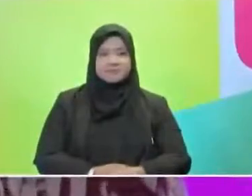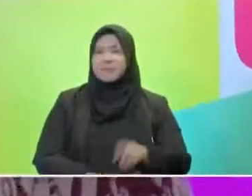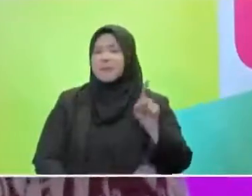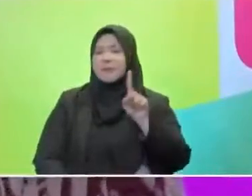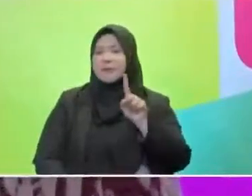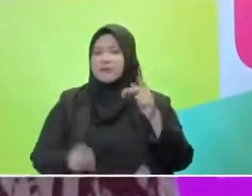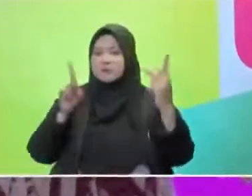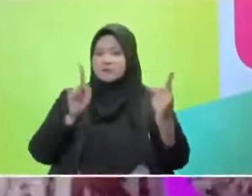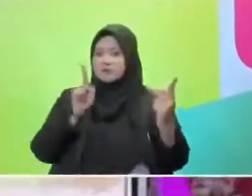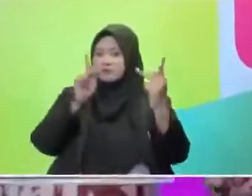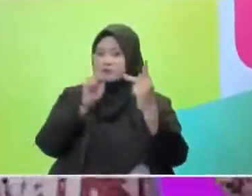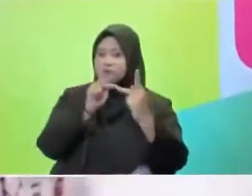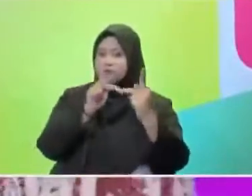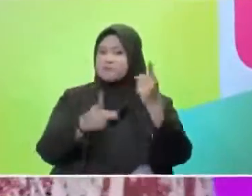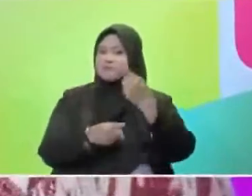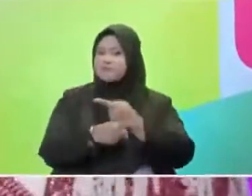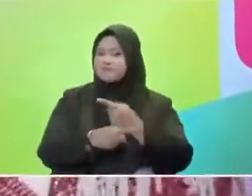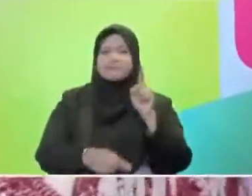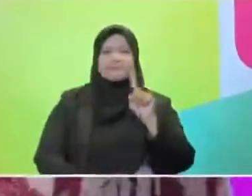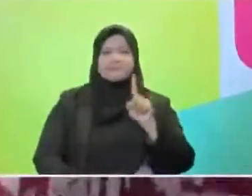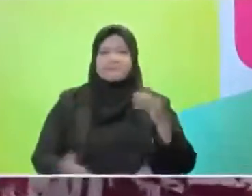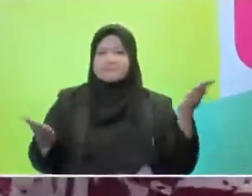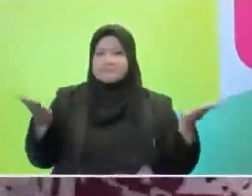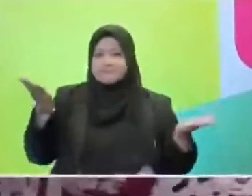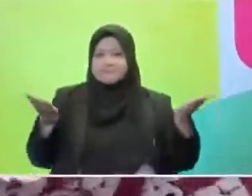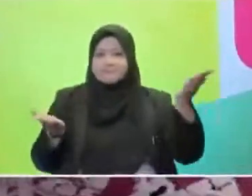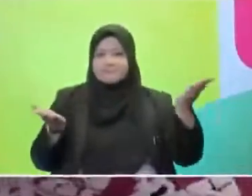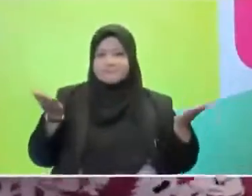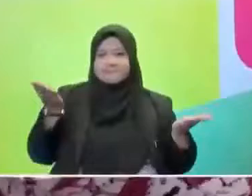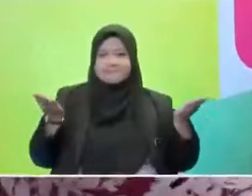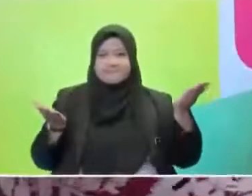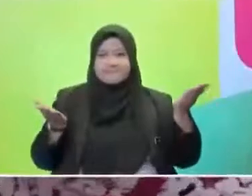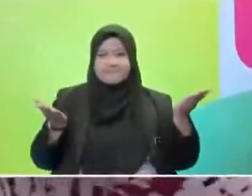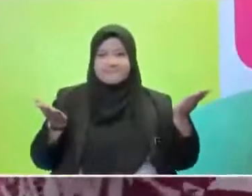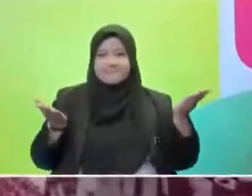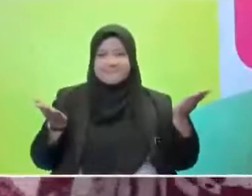Mana satu? Yang ini? Bagaimana cikgu jawapannya? Betul. Yang ini?